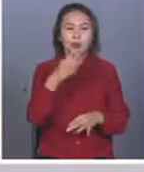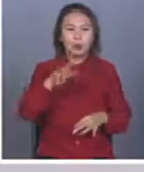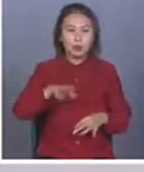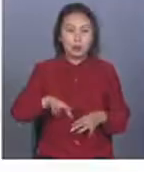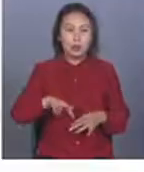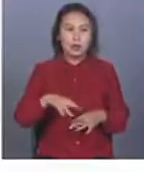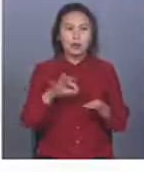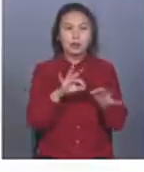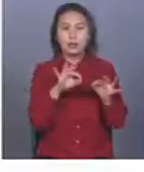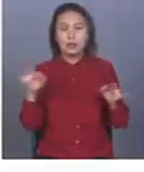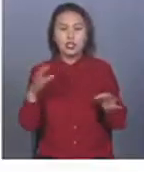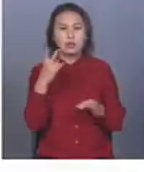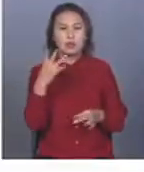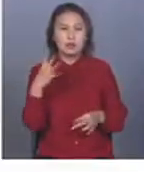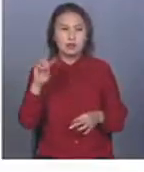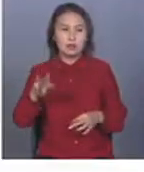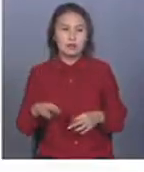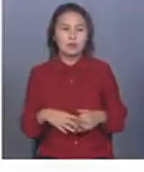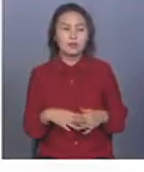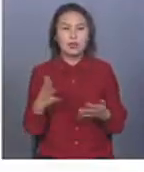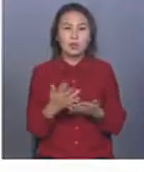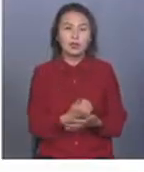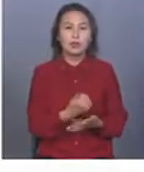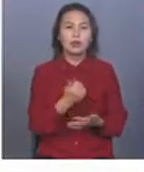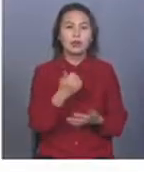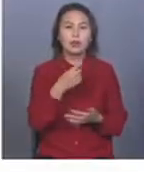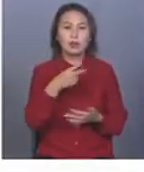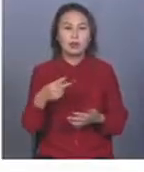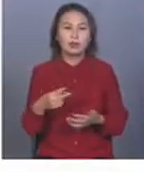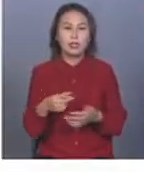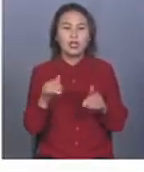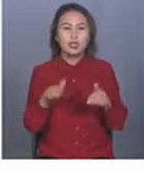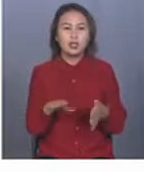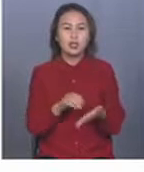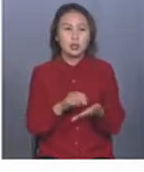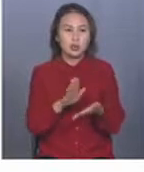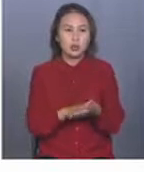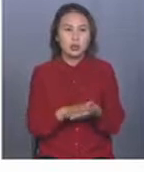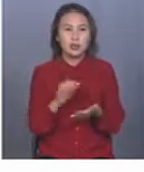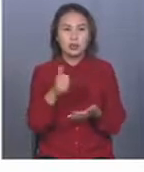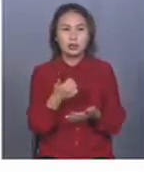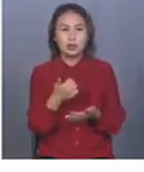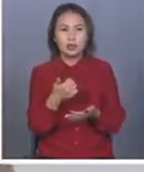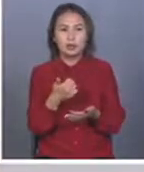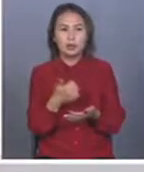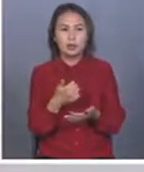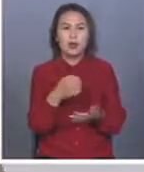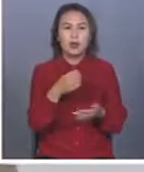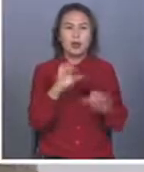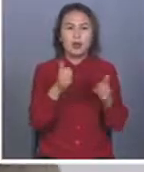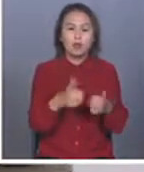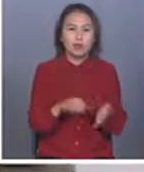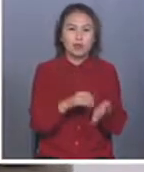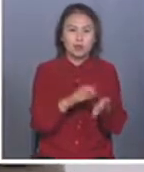ені 25 метрге тең. Табу керек ауданын. Шешуі. Ең бірінші әрине ауданның формуласын жазып